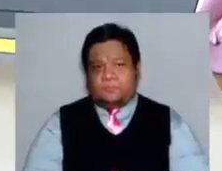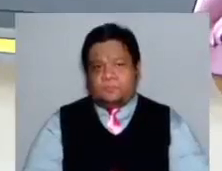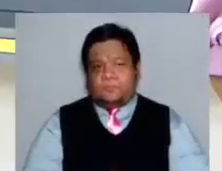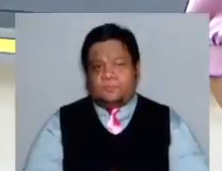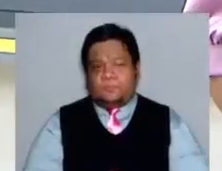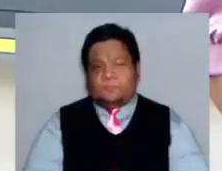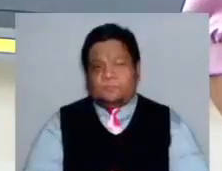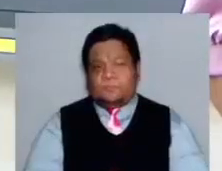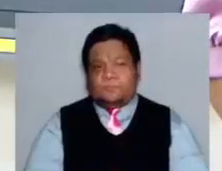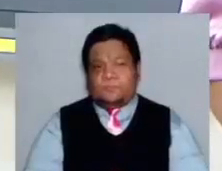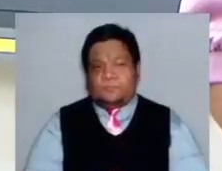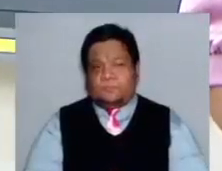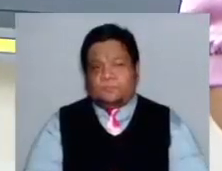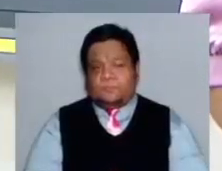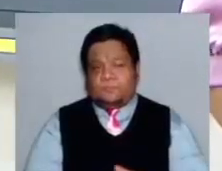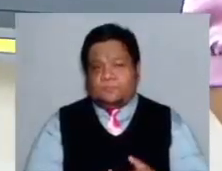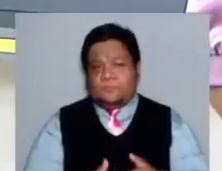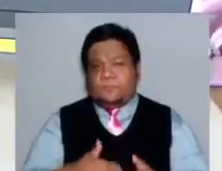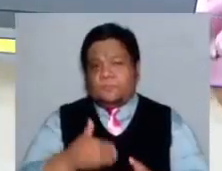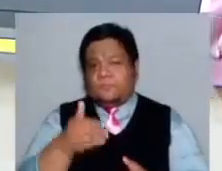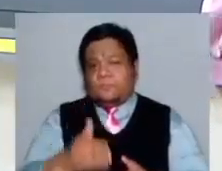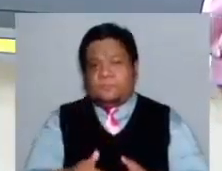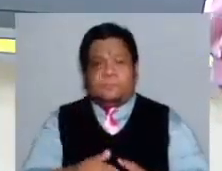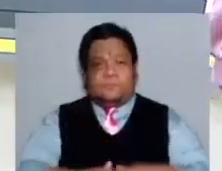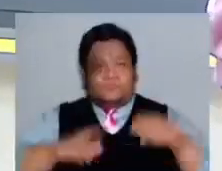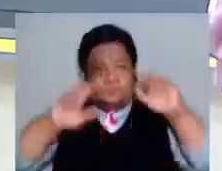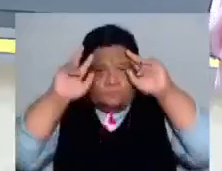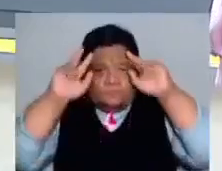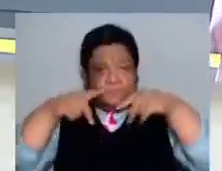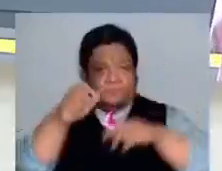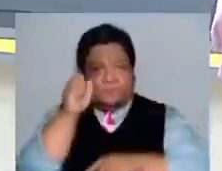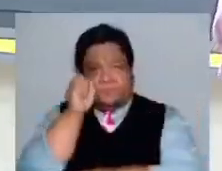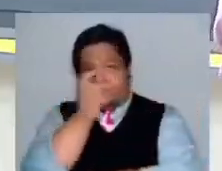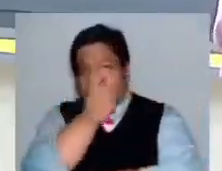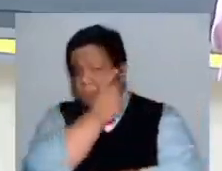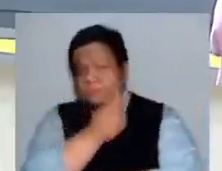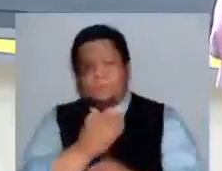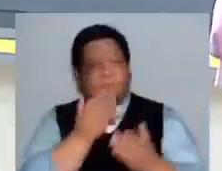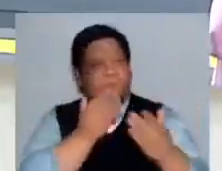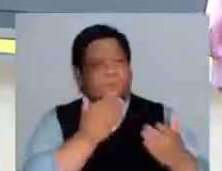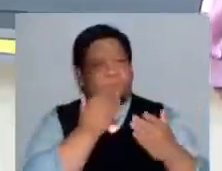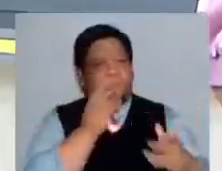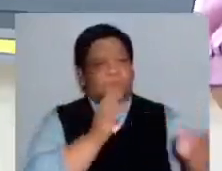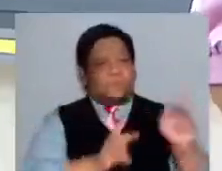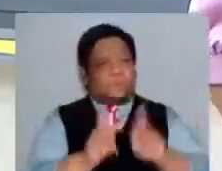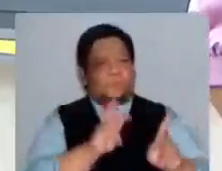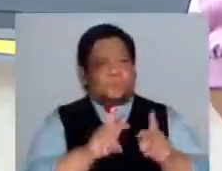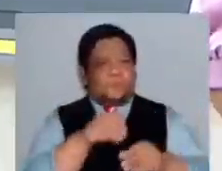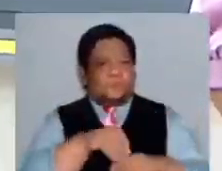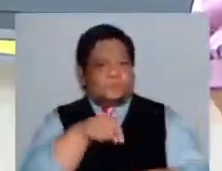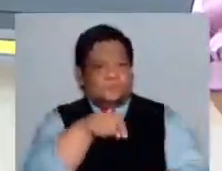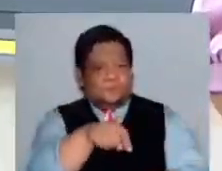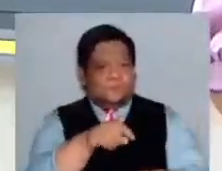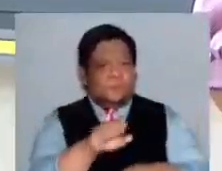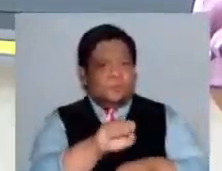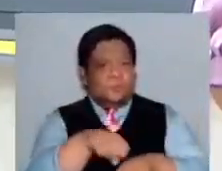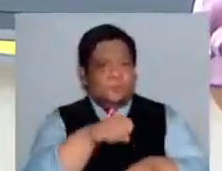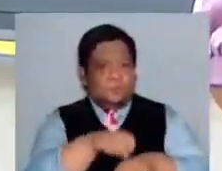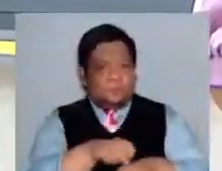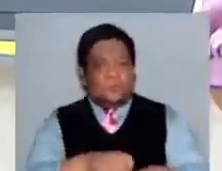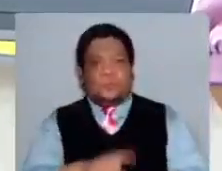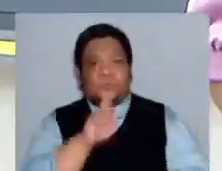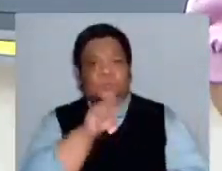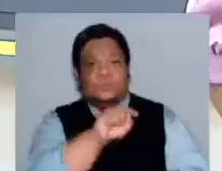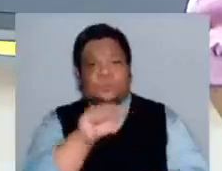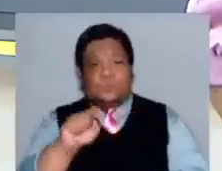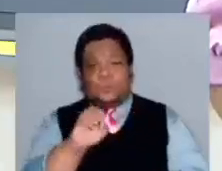Nakipagkita at nagpasalamat si Vice President Sara Duterte sa Filipino community sa Singapore. Mahiling siya sa mga OFW na may mga naiwang kaanak sa